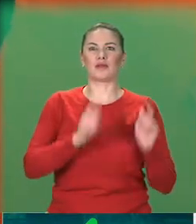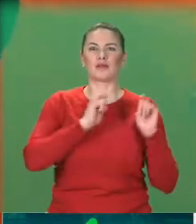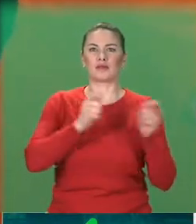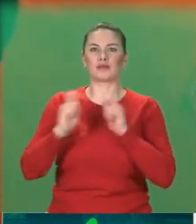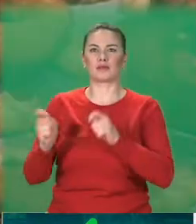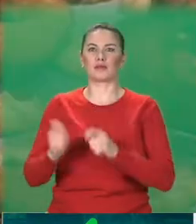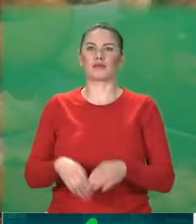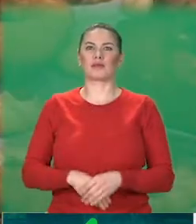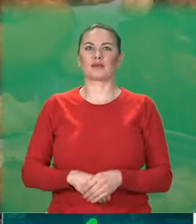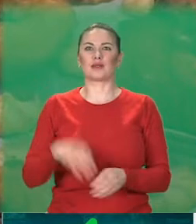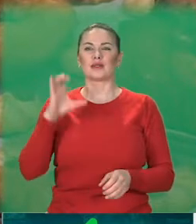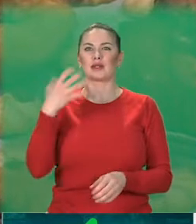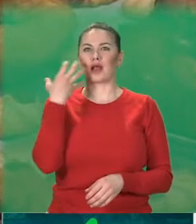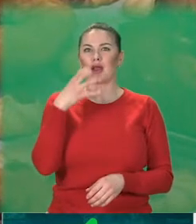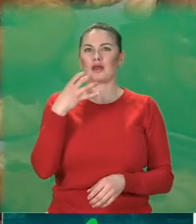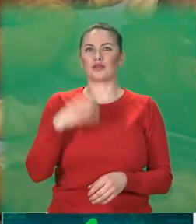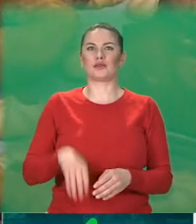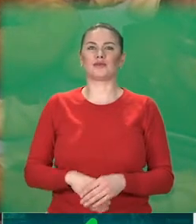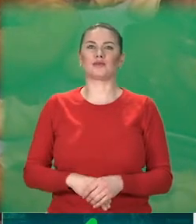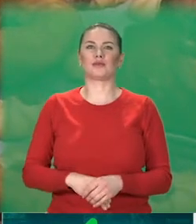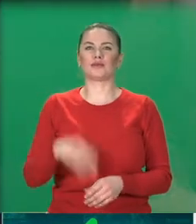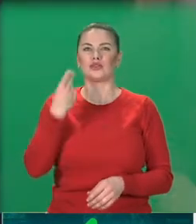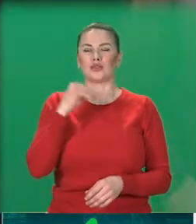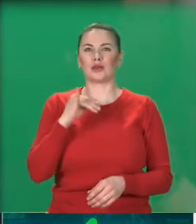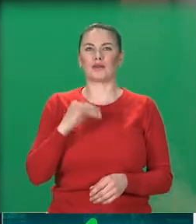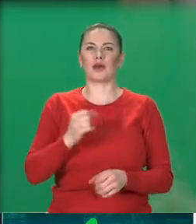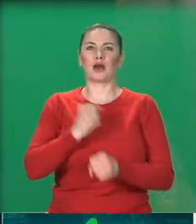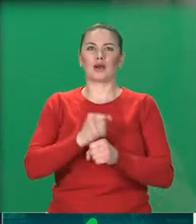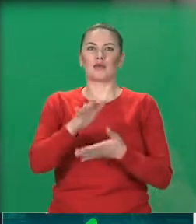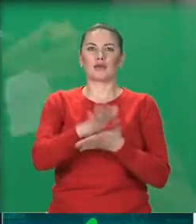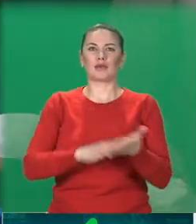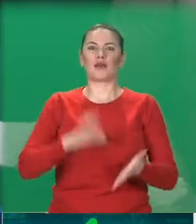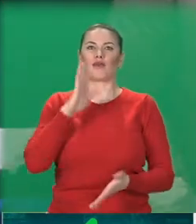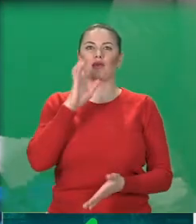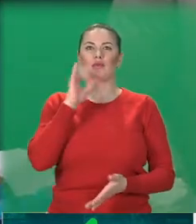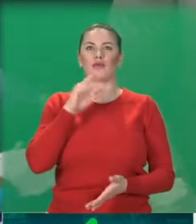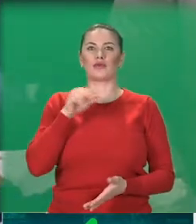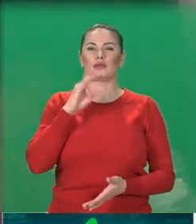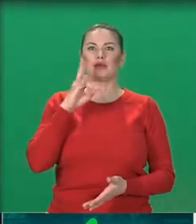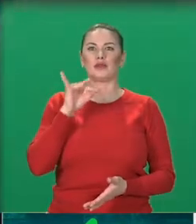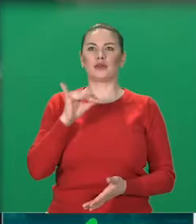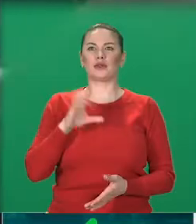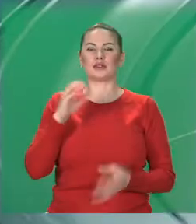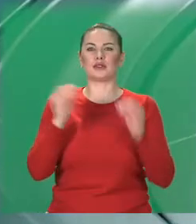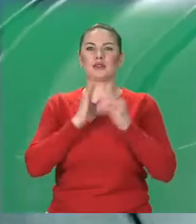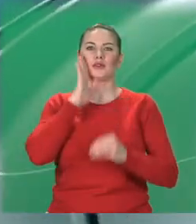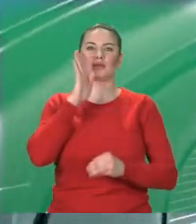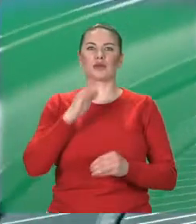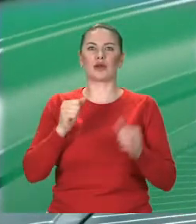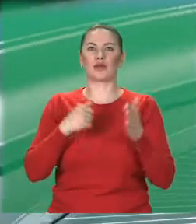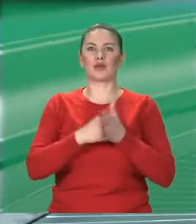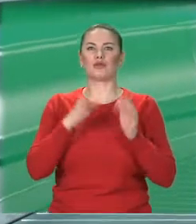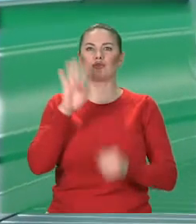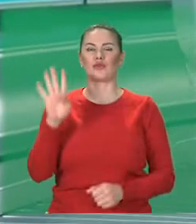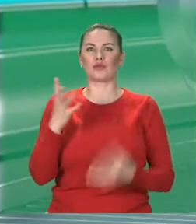площадка работает в будни с 10 утра до 4 часов дня. Надежда Кобзева, Евгений Ахмадеев, телекомпания ОТВ.